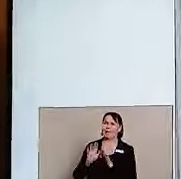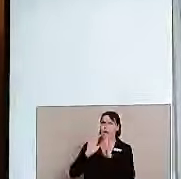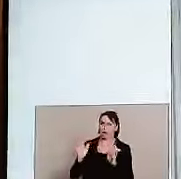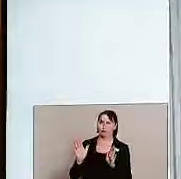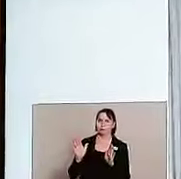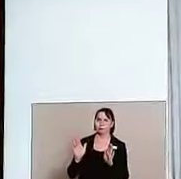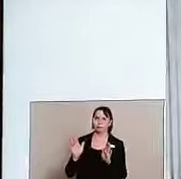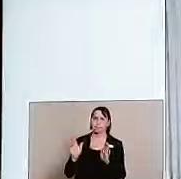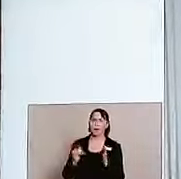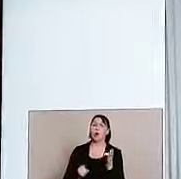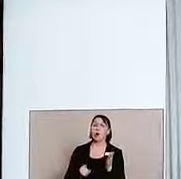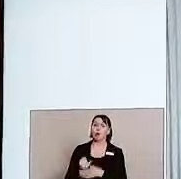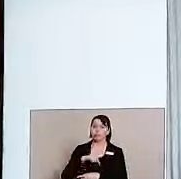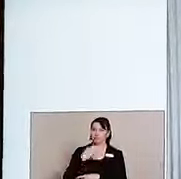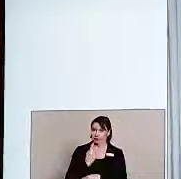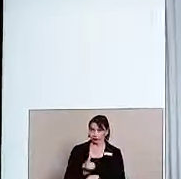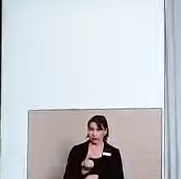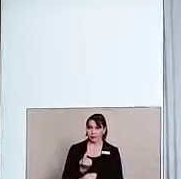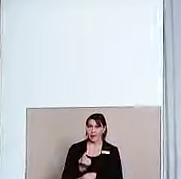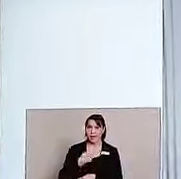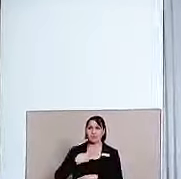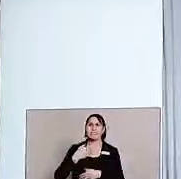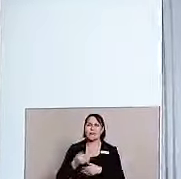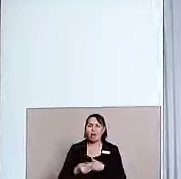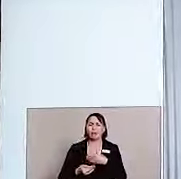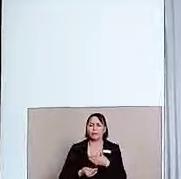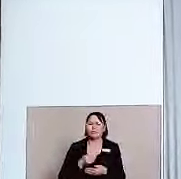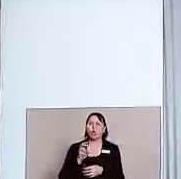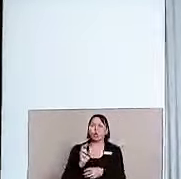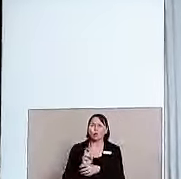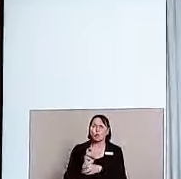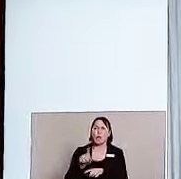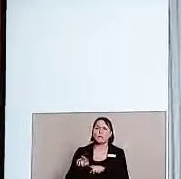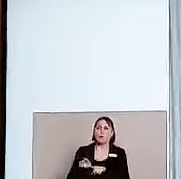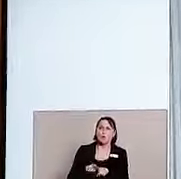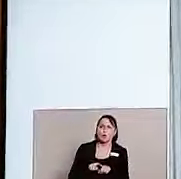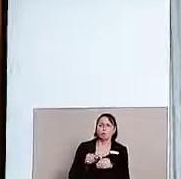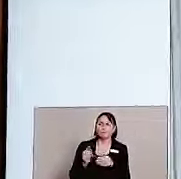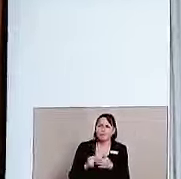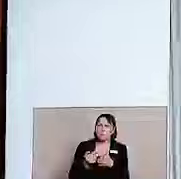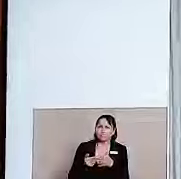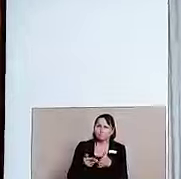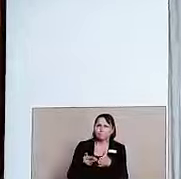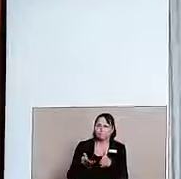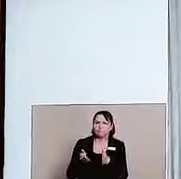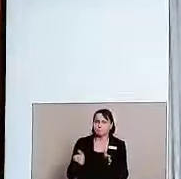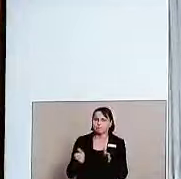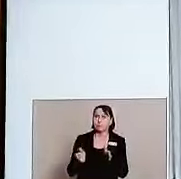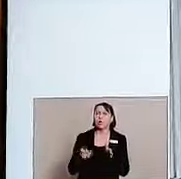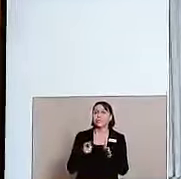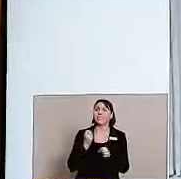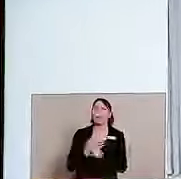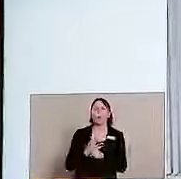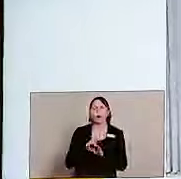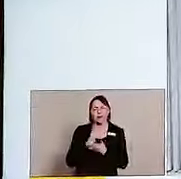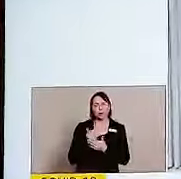على النظافة وتحتفظ على حياتهم أكثر وأكثر, لا يعني يفرطون ولا يهملون في